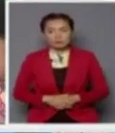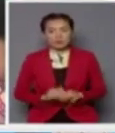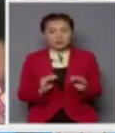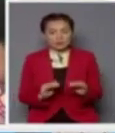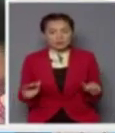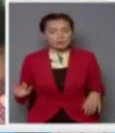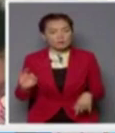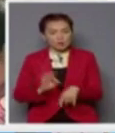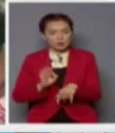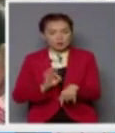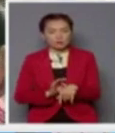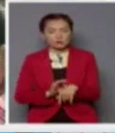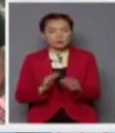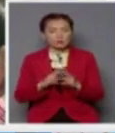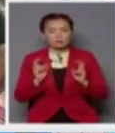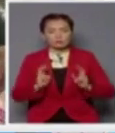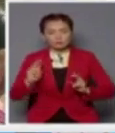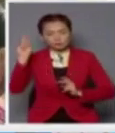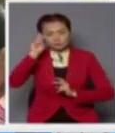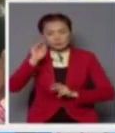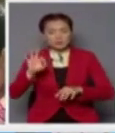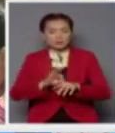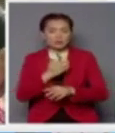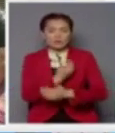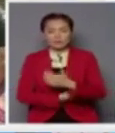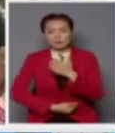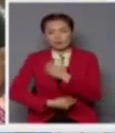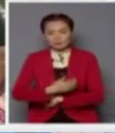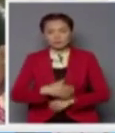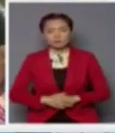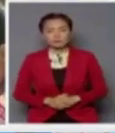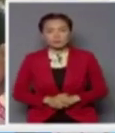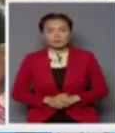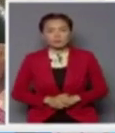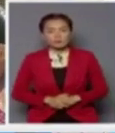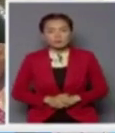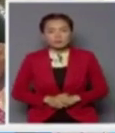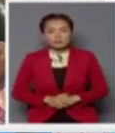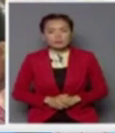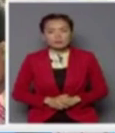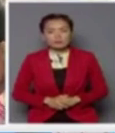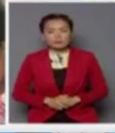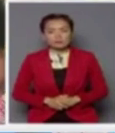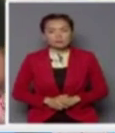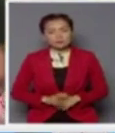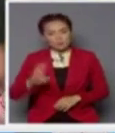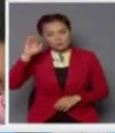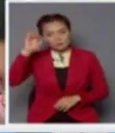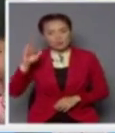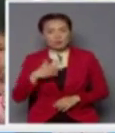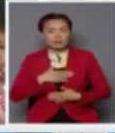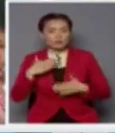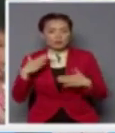ауырады, үйде оқиды. Жолдасым ауырады, мүгедектігі бар. Енді үкіметке,